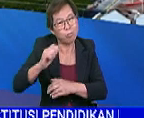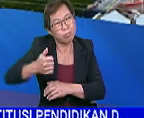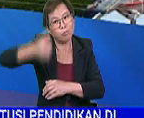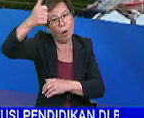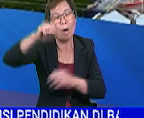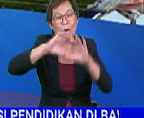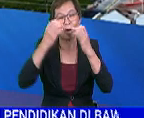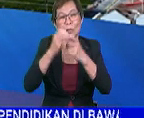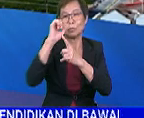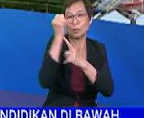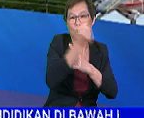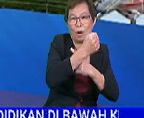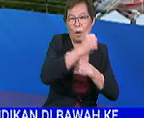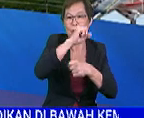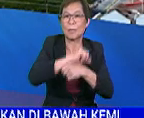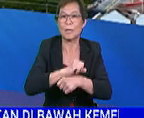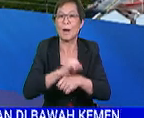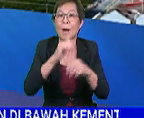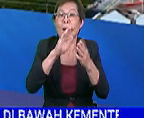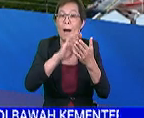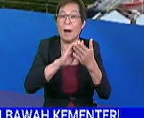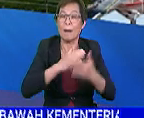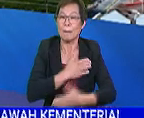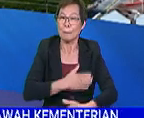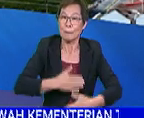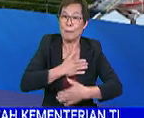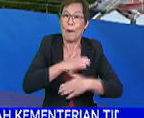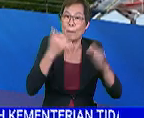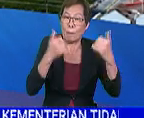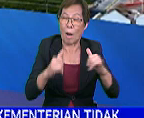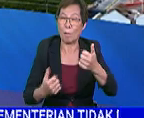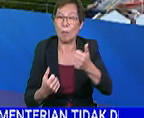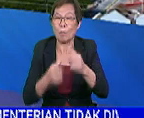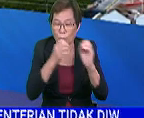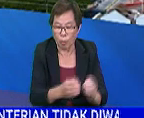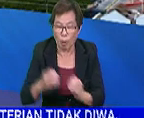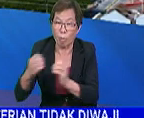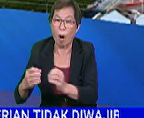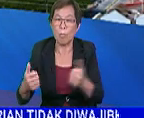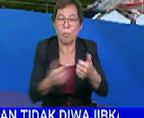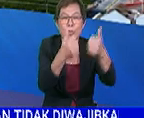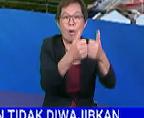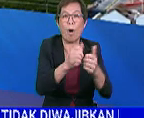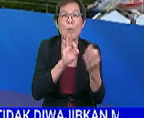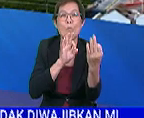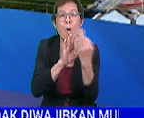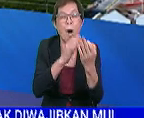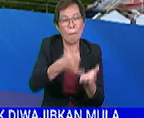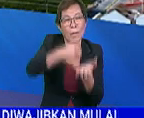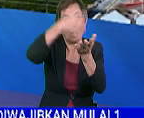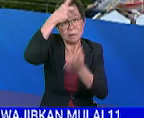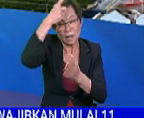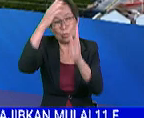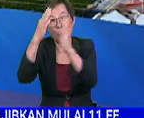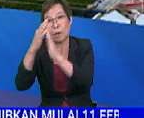kelab sosial dan rekreasi kakitangan Majlis bandaraya Miri akan menganjurkan kejohanan futsal lelaki terbuka piala Datuk Bandar